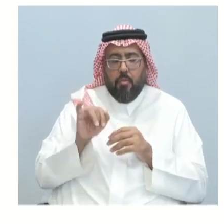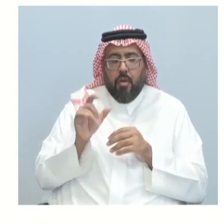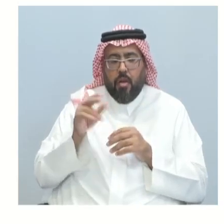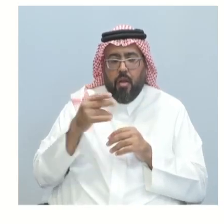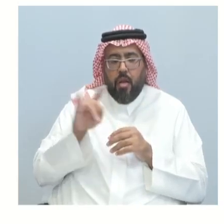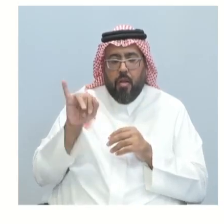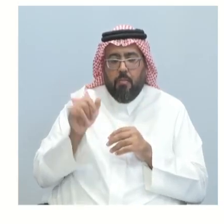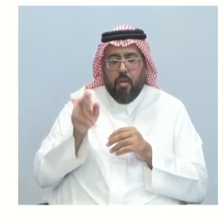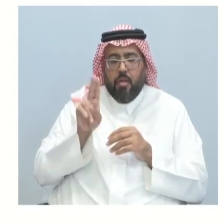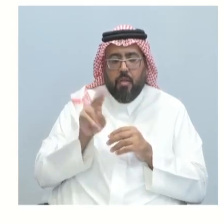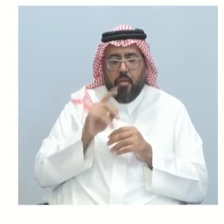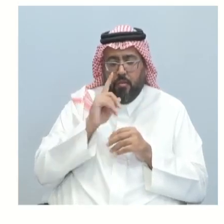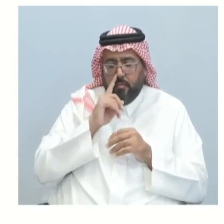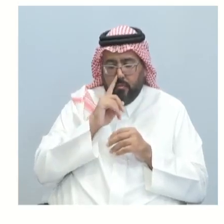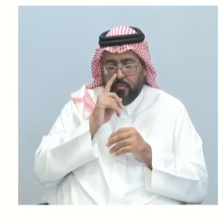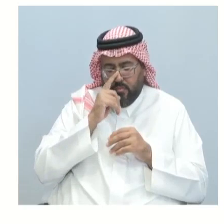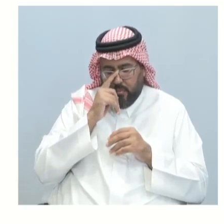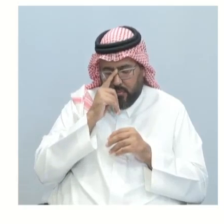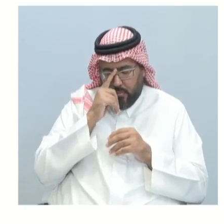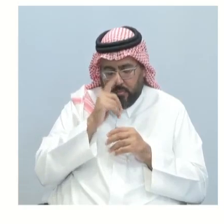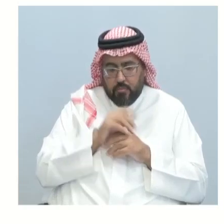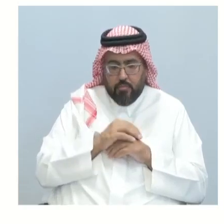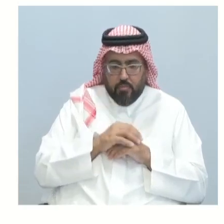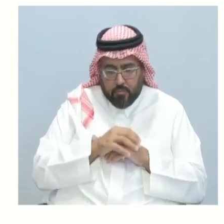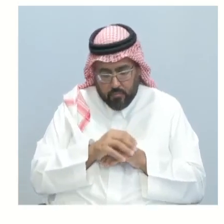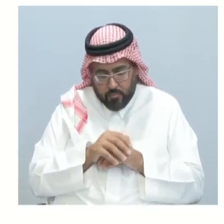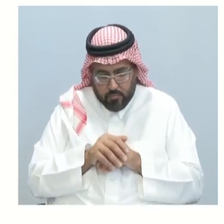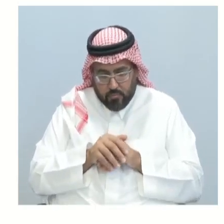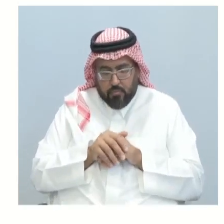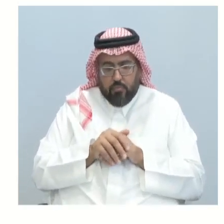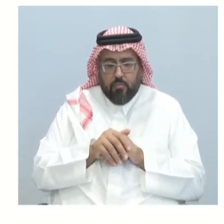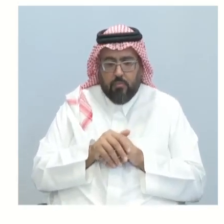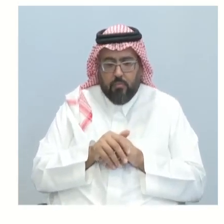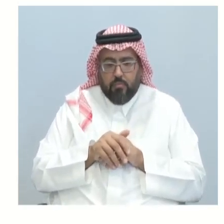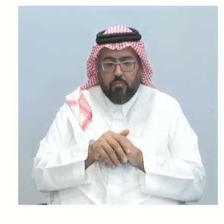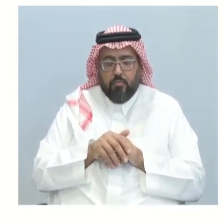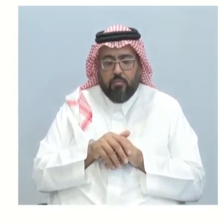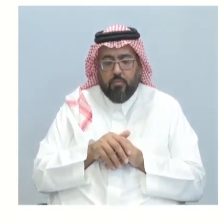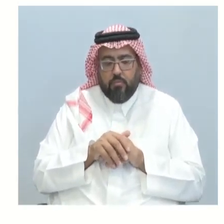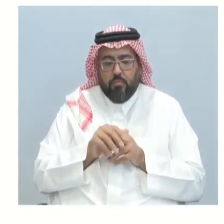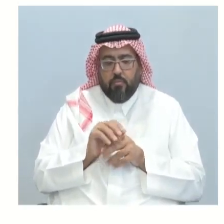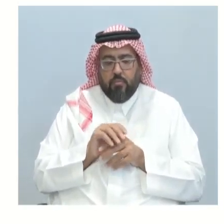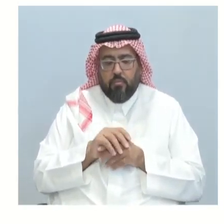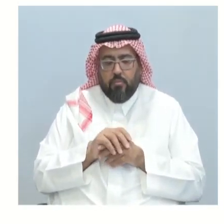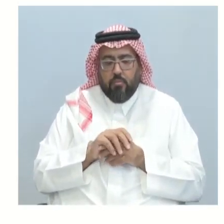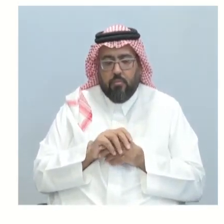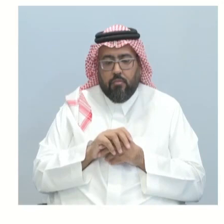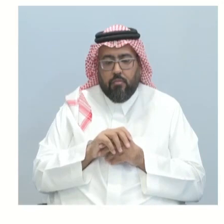العلامات التي تدلون بها على رضا امهاتكم